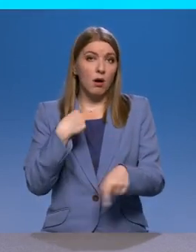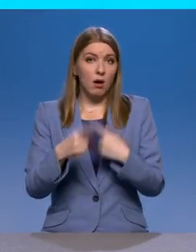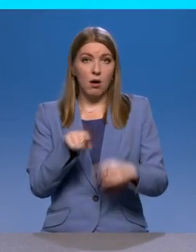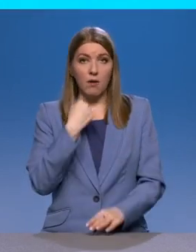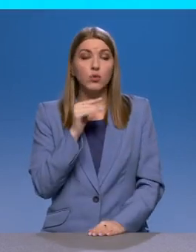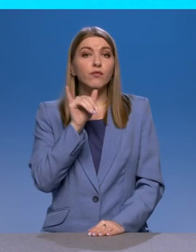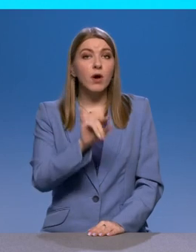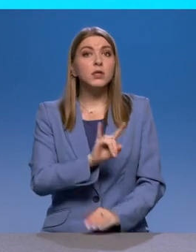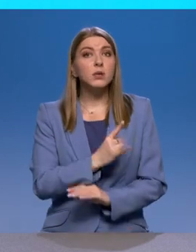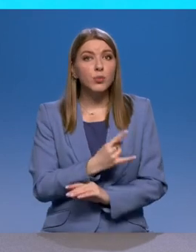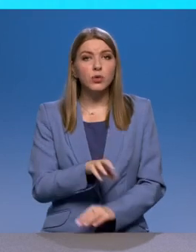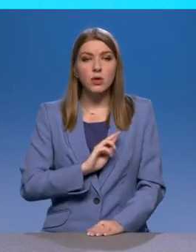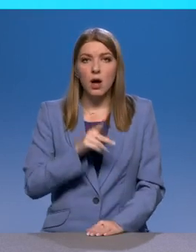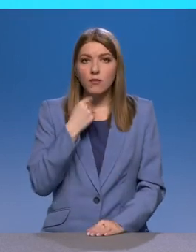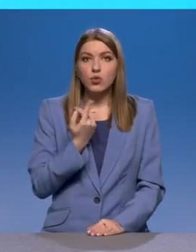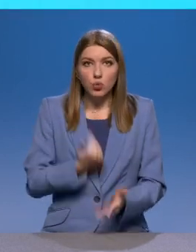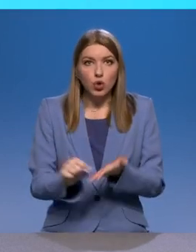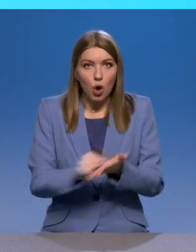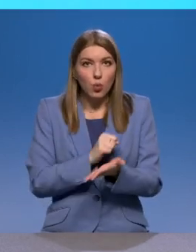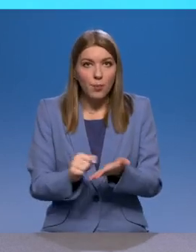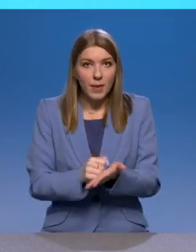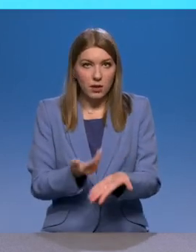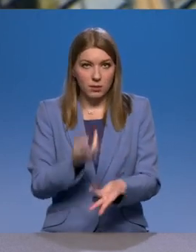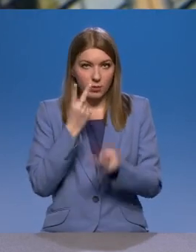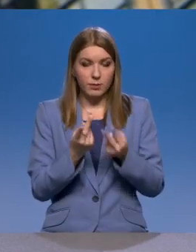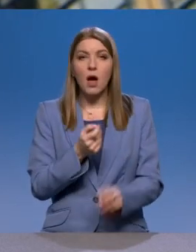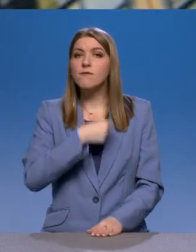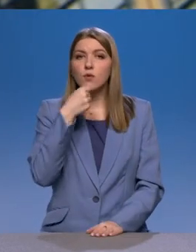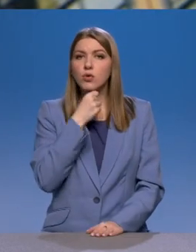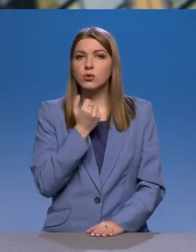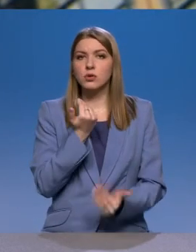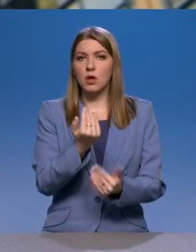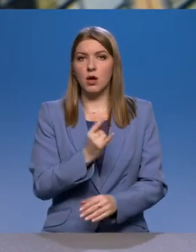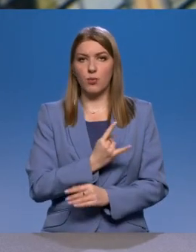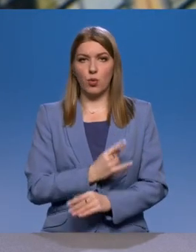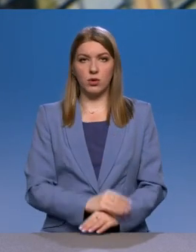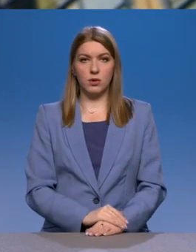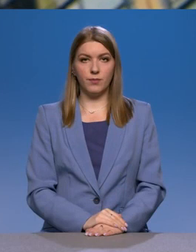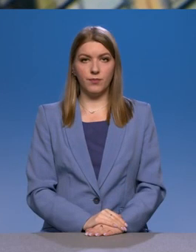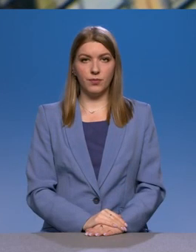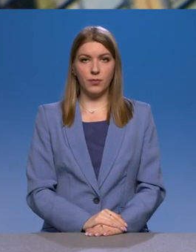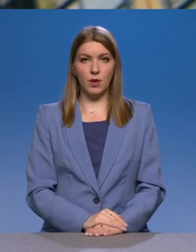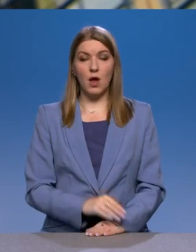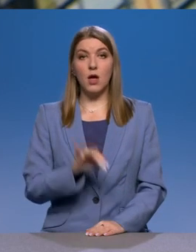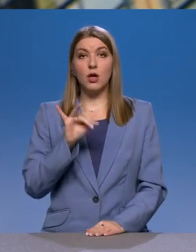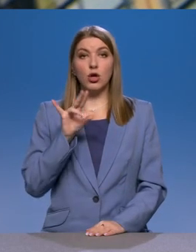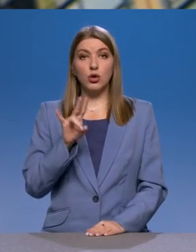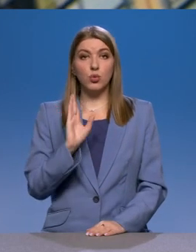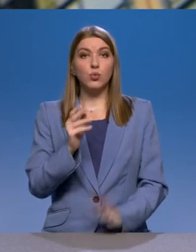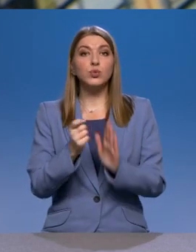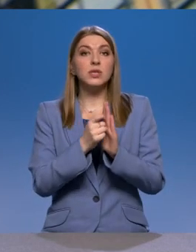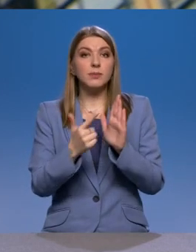ребенок. Я говорю, ну вы по документам. А сколько вашему ребенку? Ему вот в июне будет